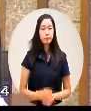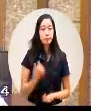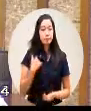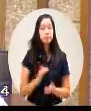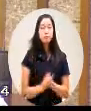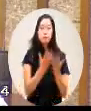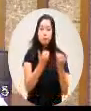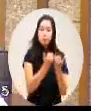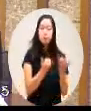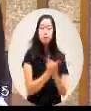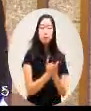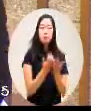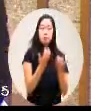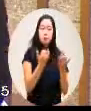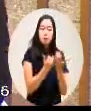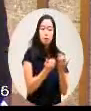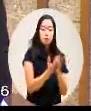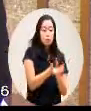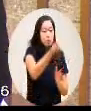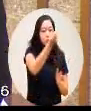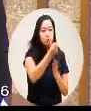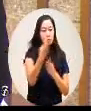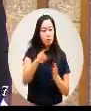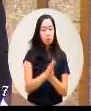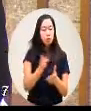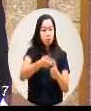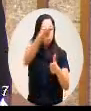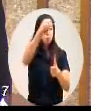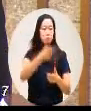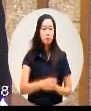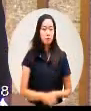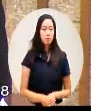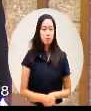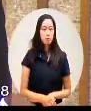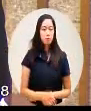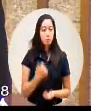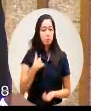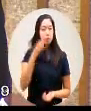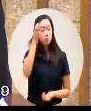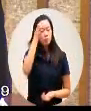的受教权绝对是摆第一优先的、啊，所以 优先嘛。 对，我们期